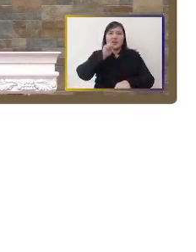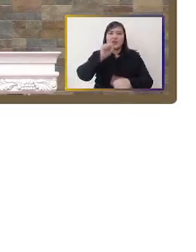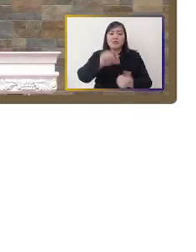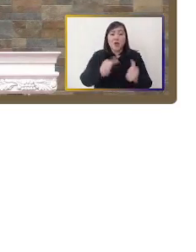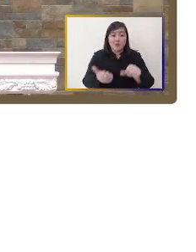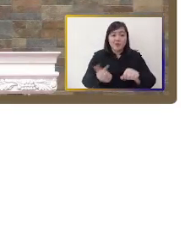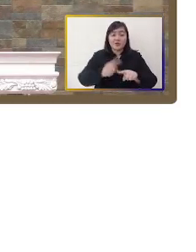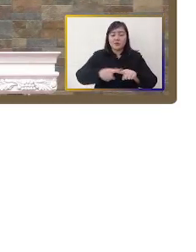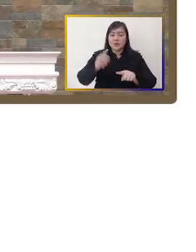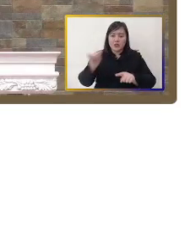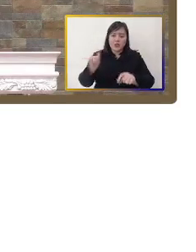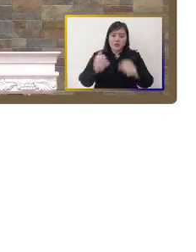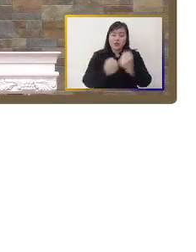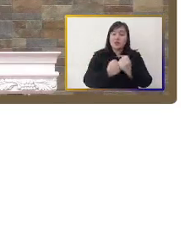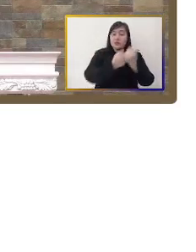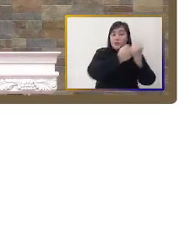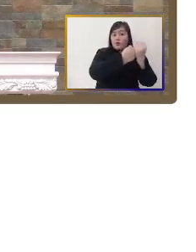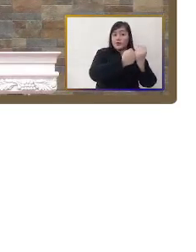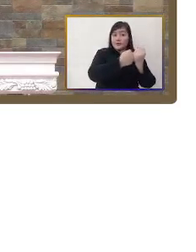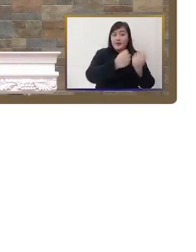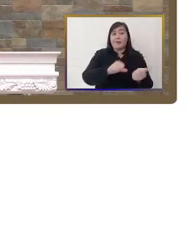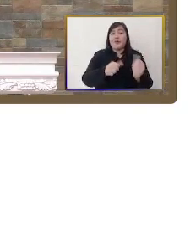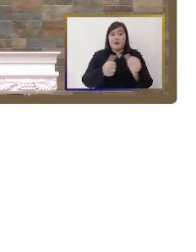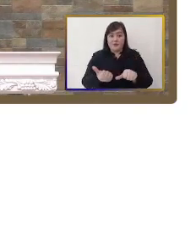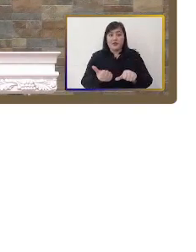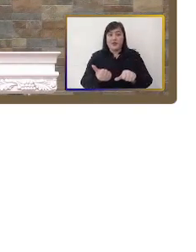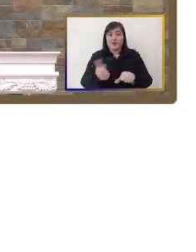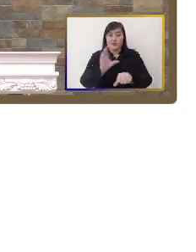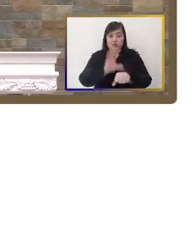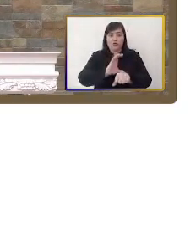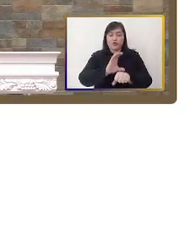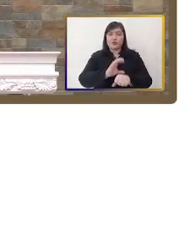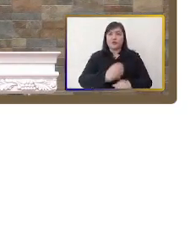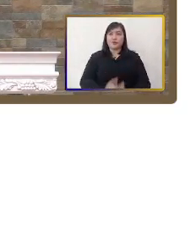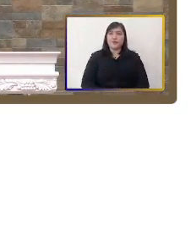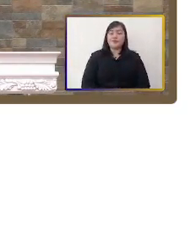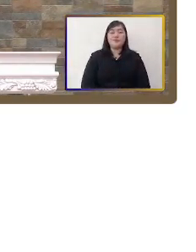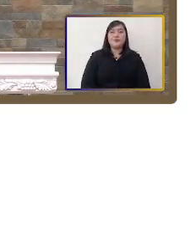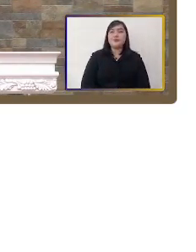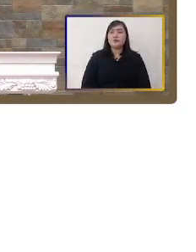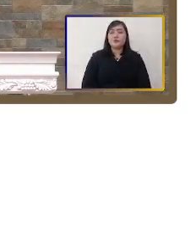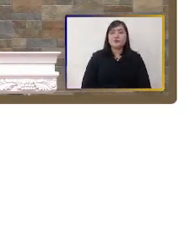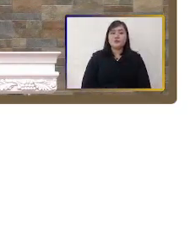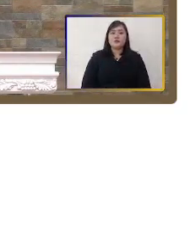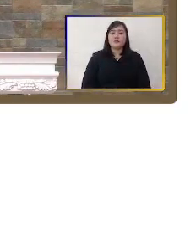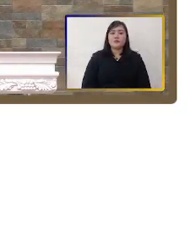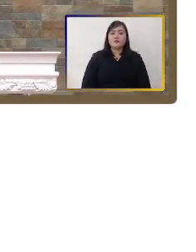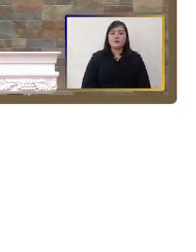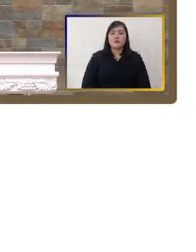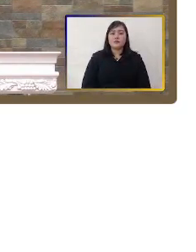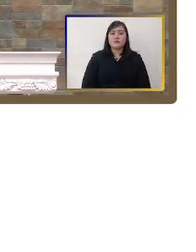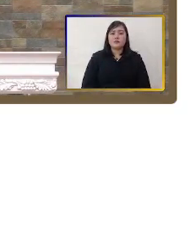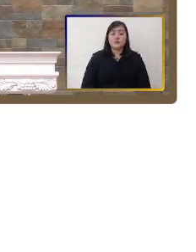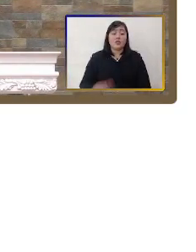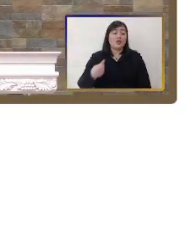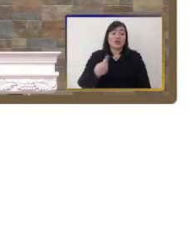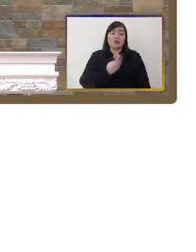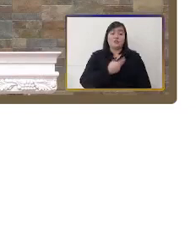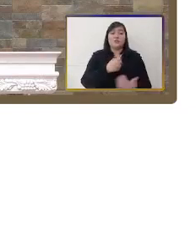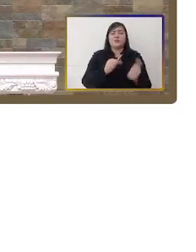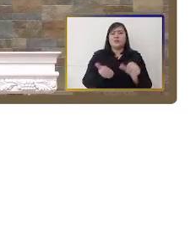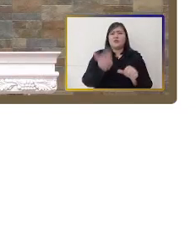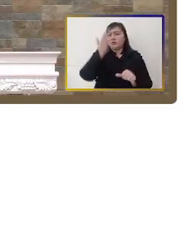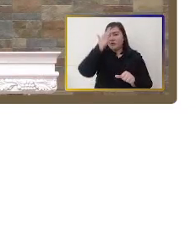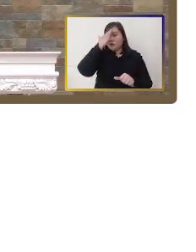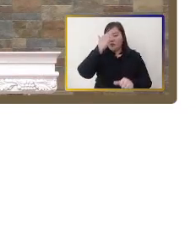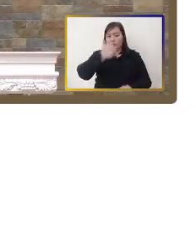you an insight, hindi naman po issue na to sa mga Baptist. Bakit? Alam na ng Baptist yan. You see, alam natin sa